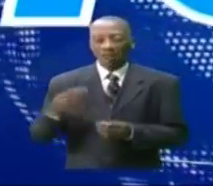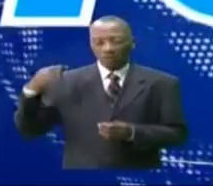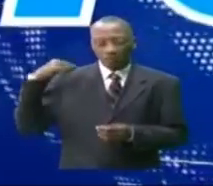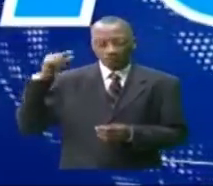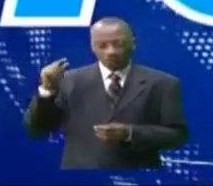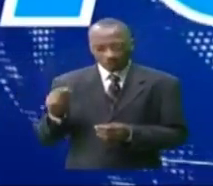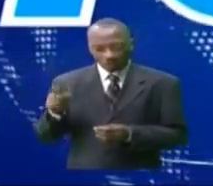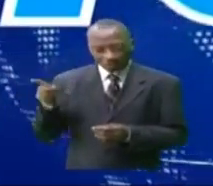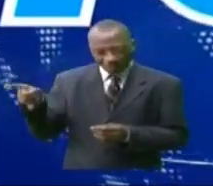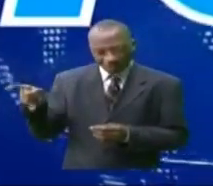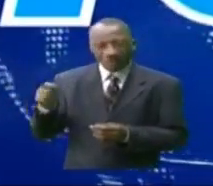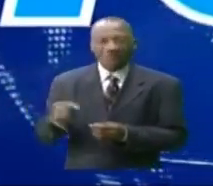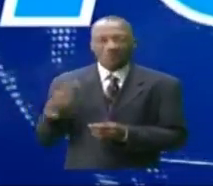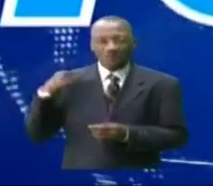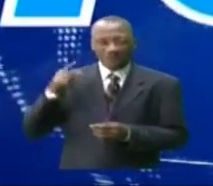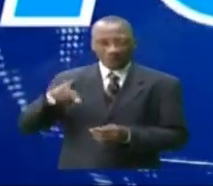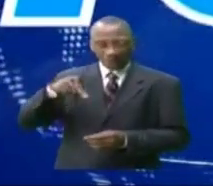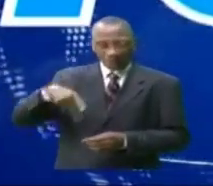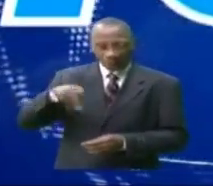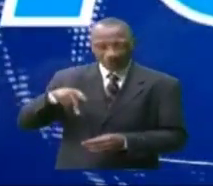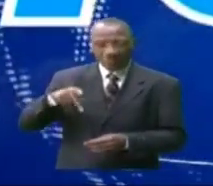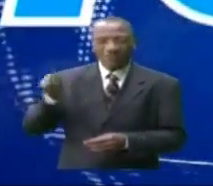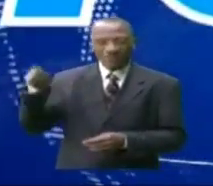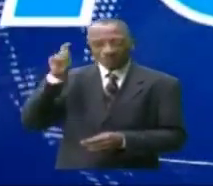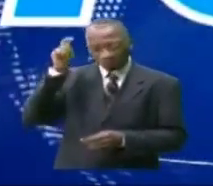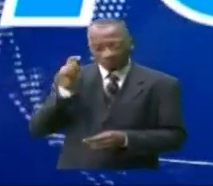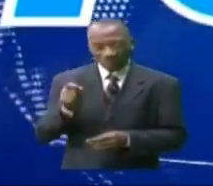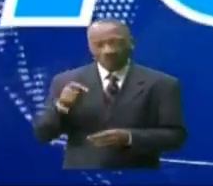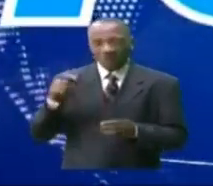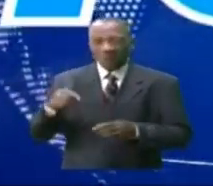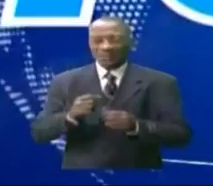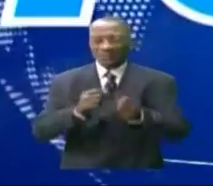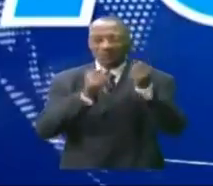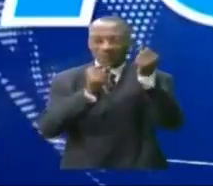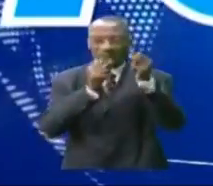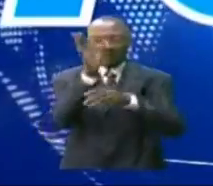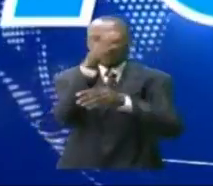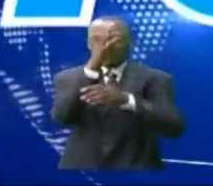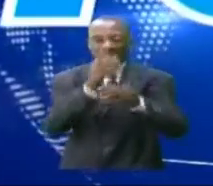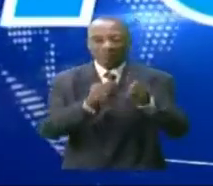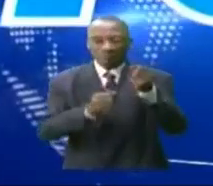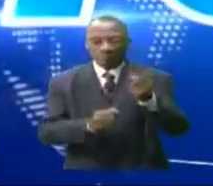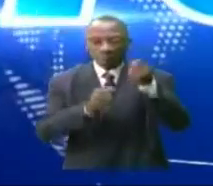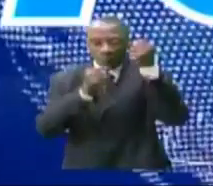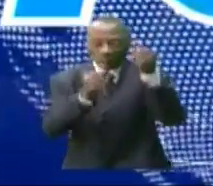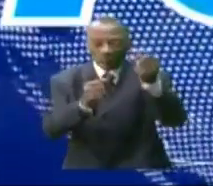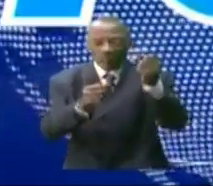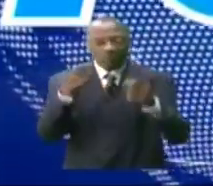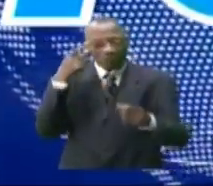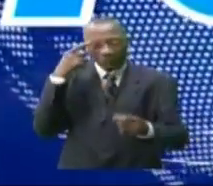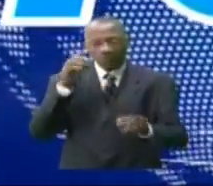Front patriotique et intégrationniste du Congo. Il réitère son ultime engagement à